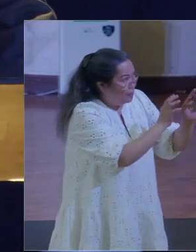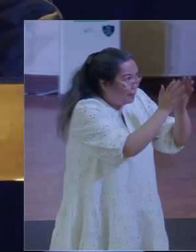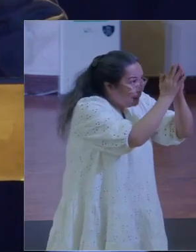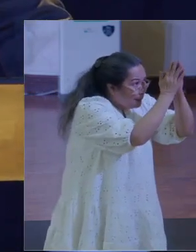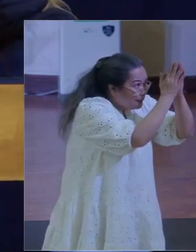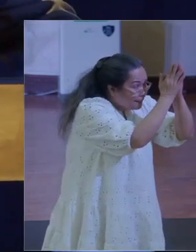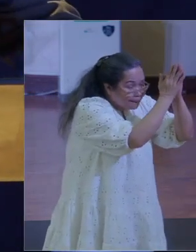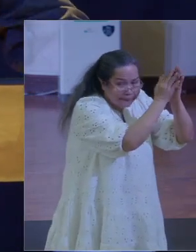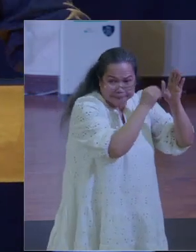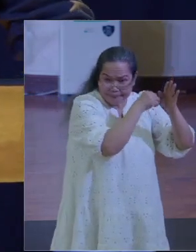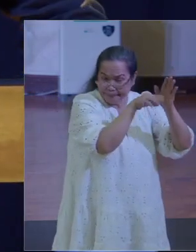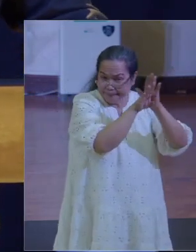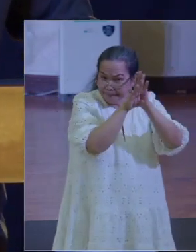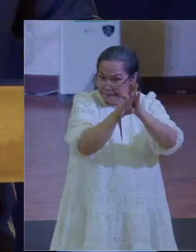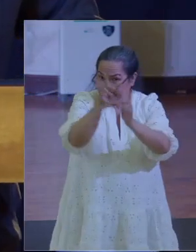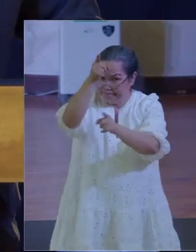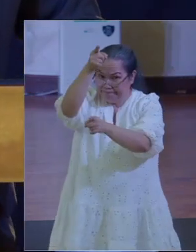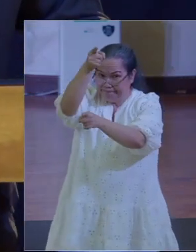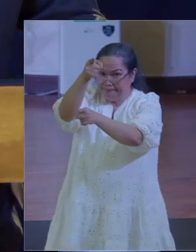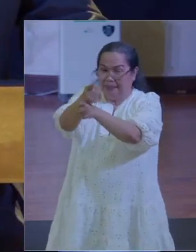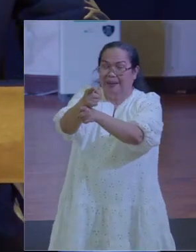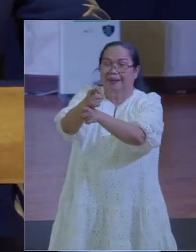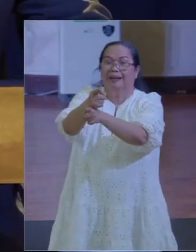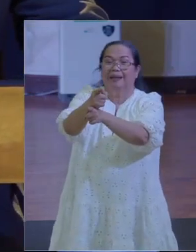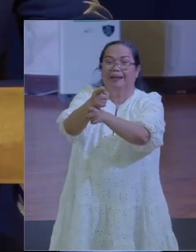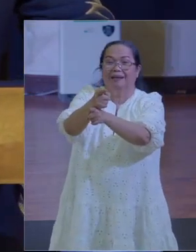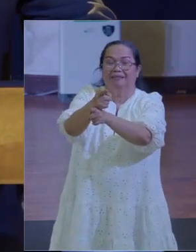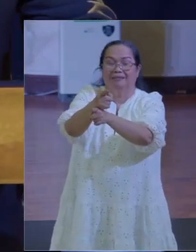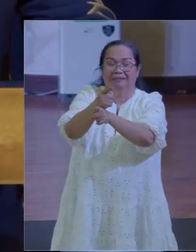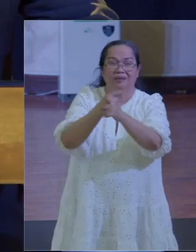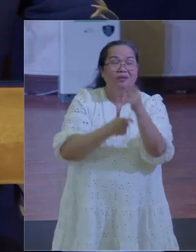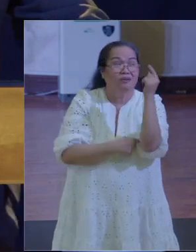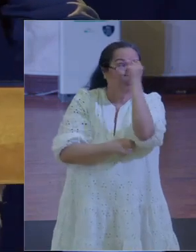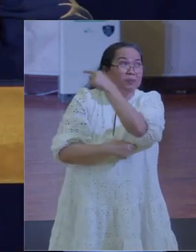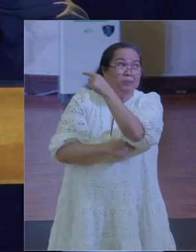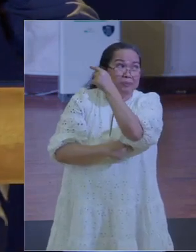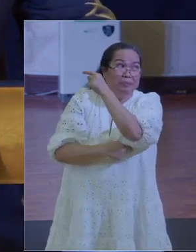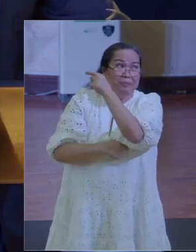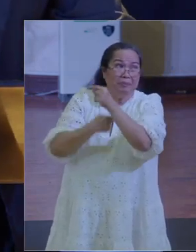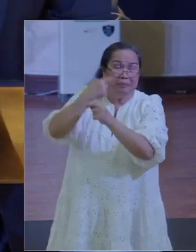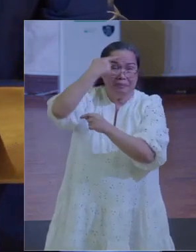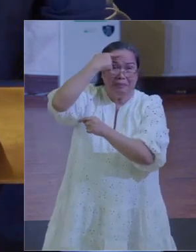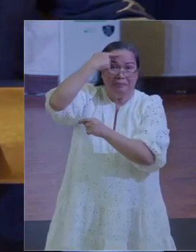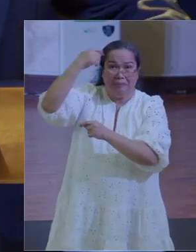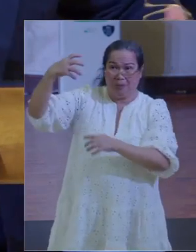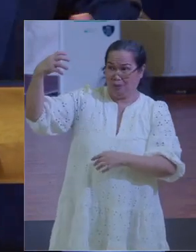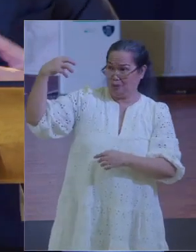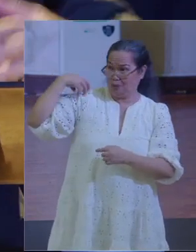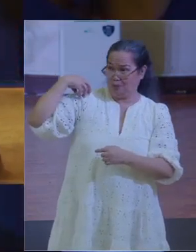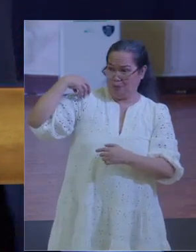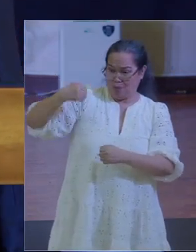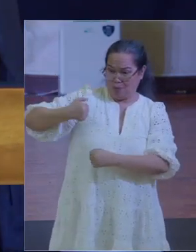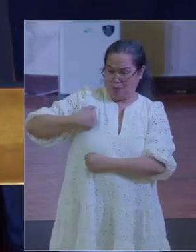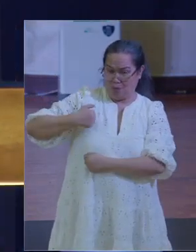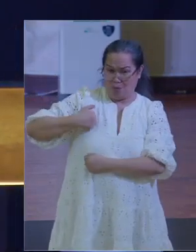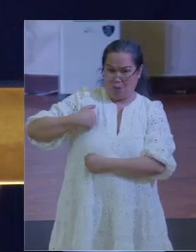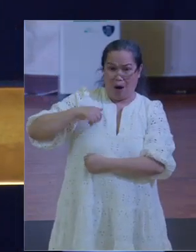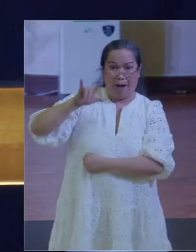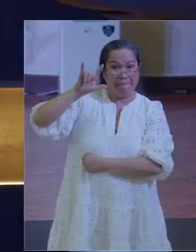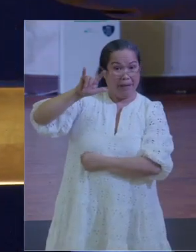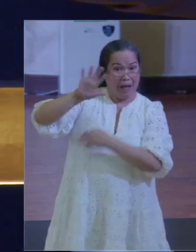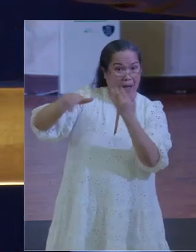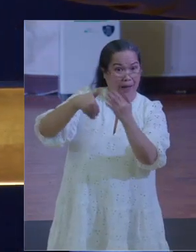nito, siya po ay karapat-dapat niyong puntahan sapagkat ito pong centurion na ito, mahal ang